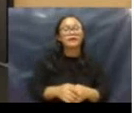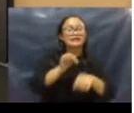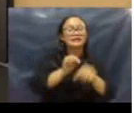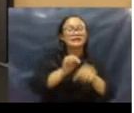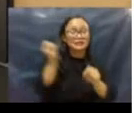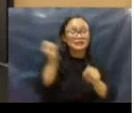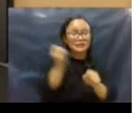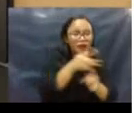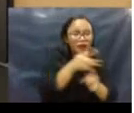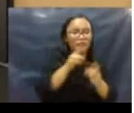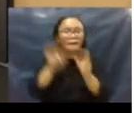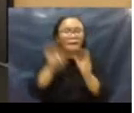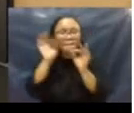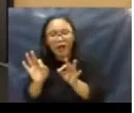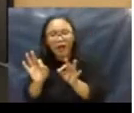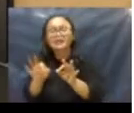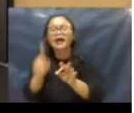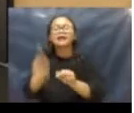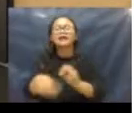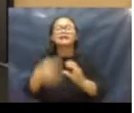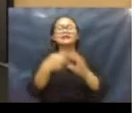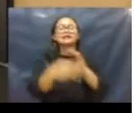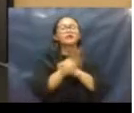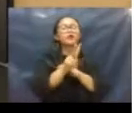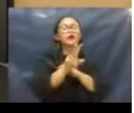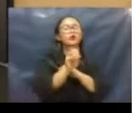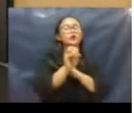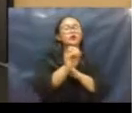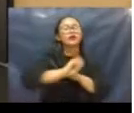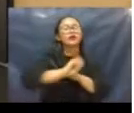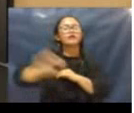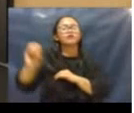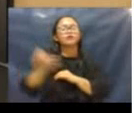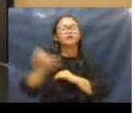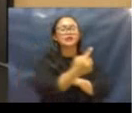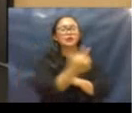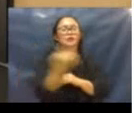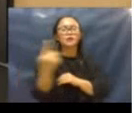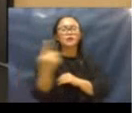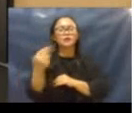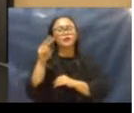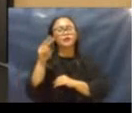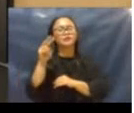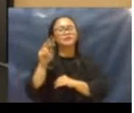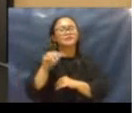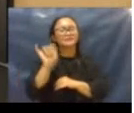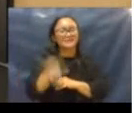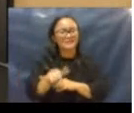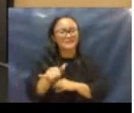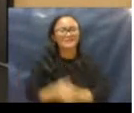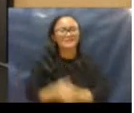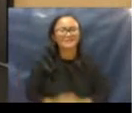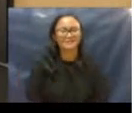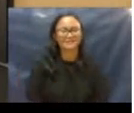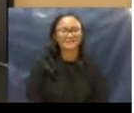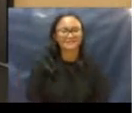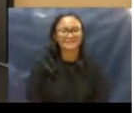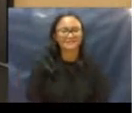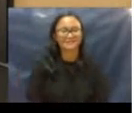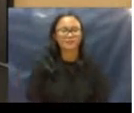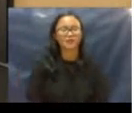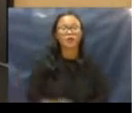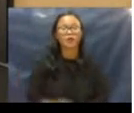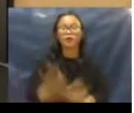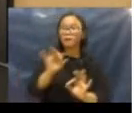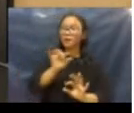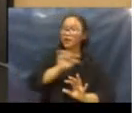mendapatkan hadiah e-wallet senilai Rp200.000 untuk dua orang pemenang. Oke, dan sekarang saya bisa bertanya kepada panitia.